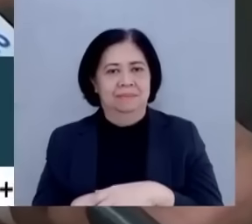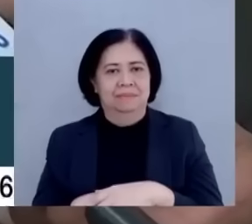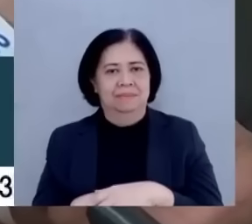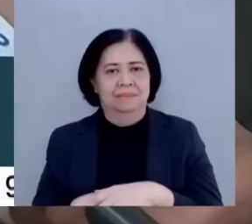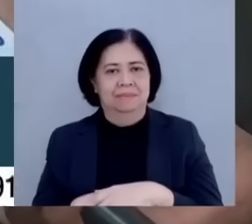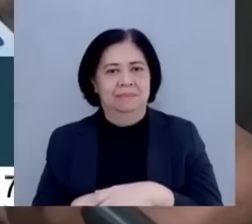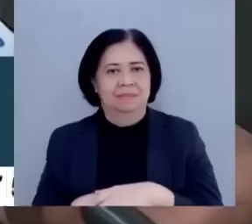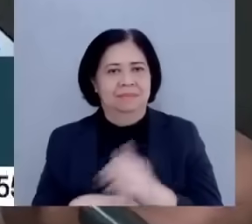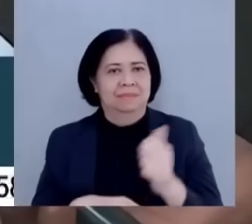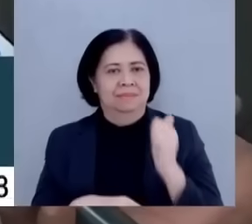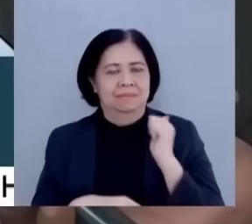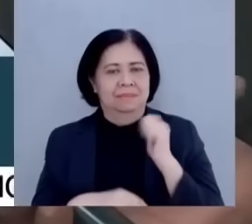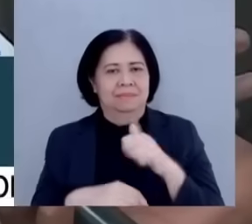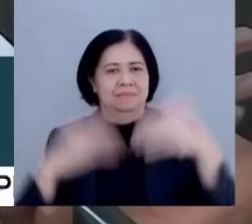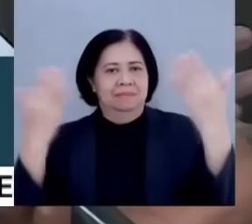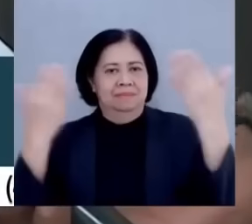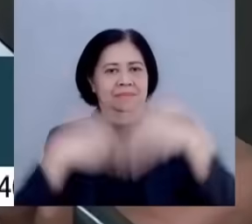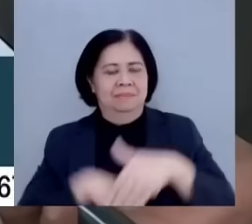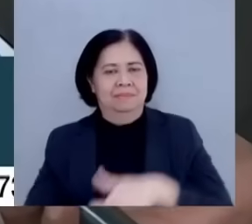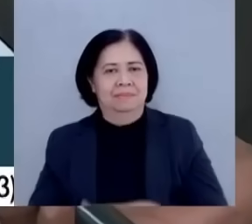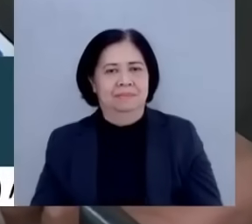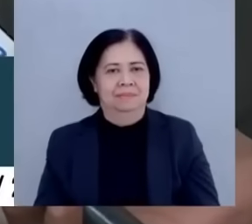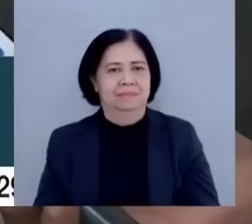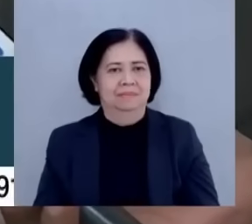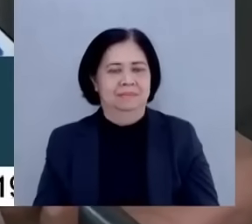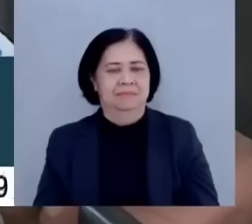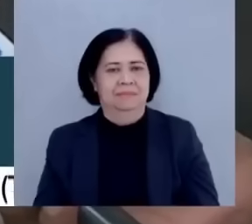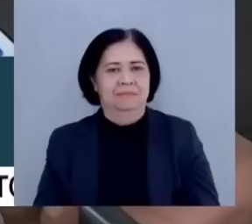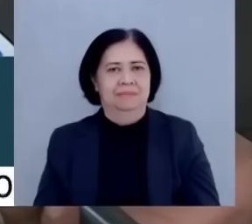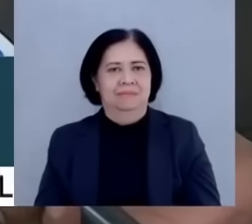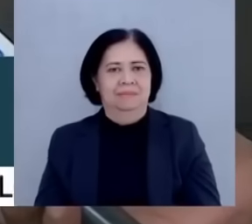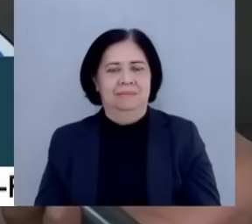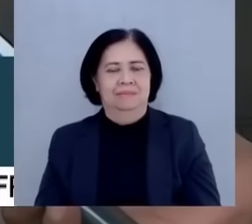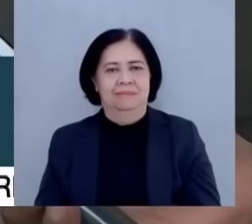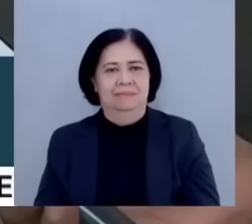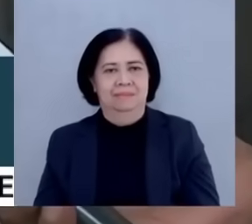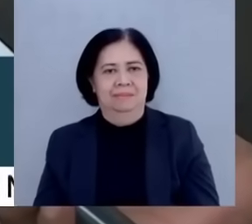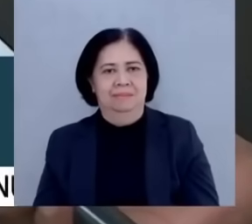Ayaw nila ng gabi. Na ano sila sa gabi.